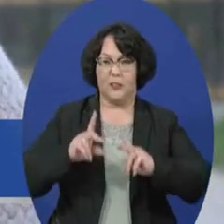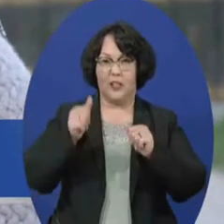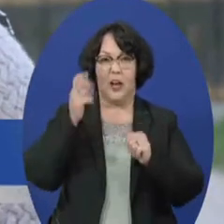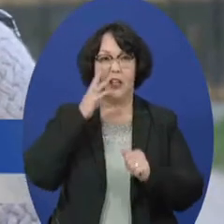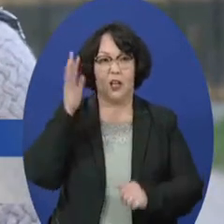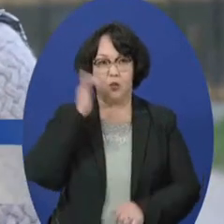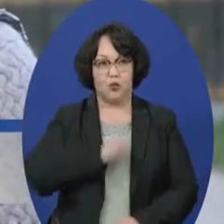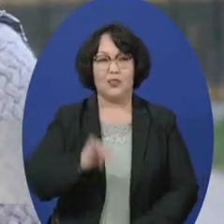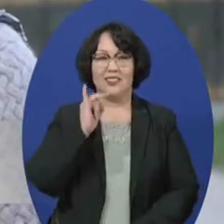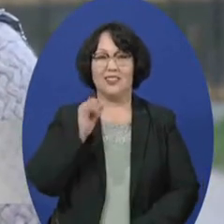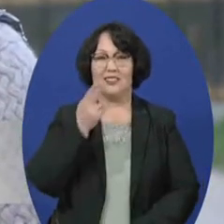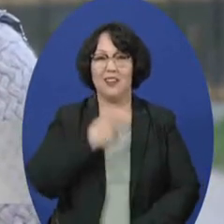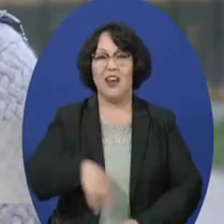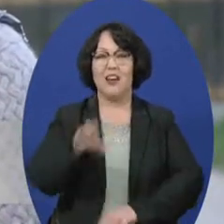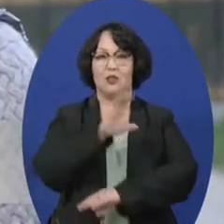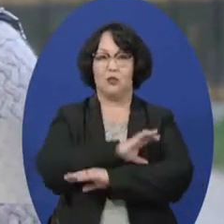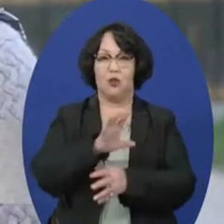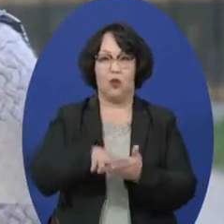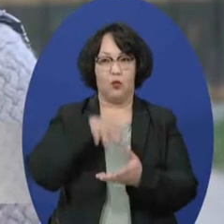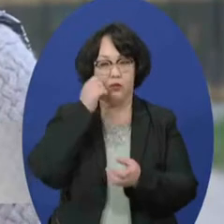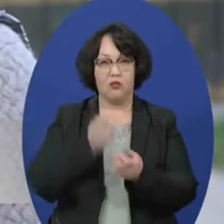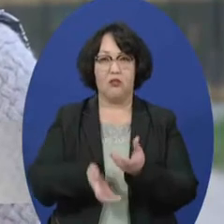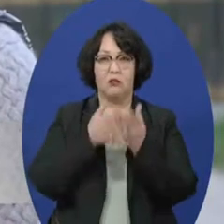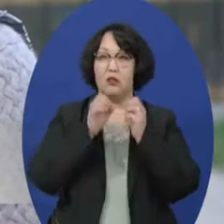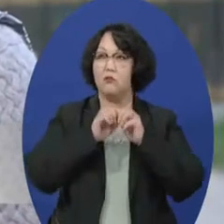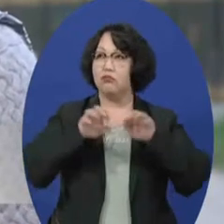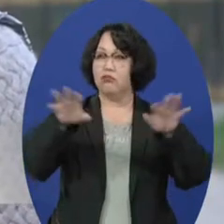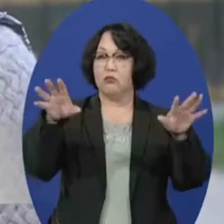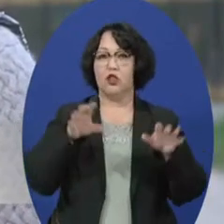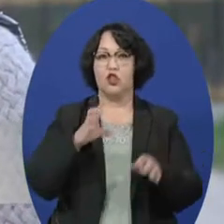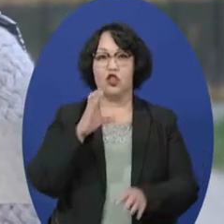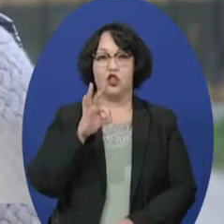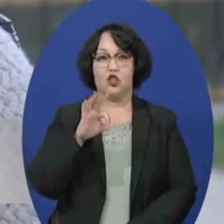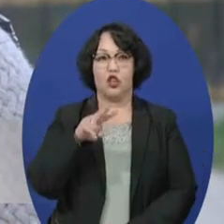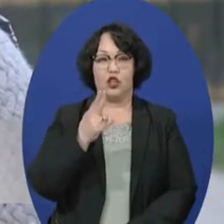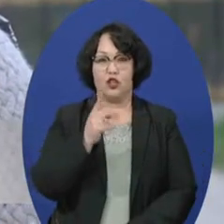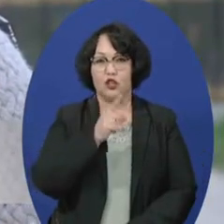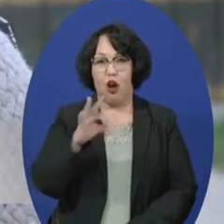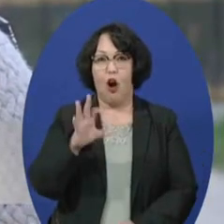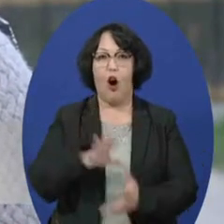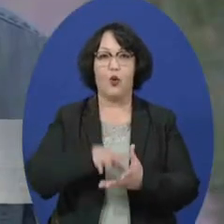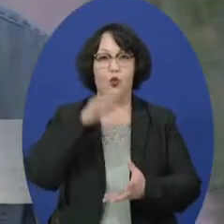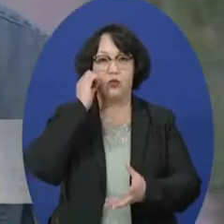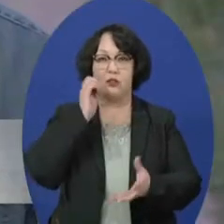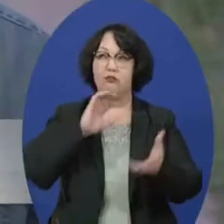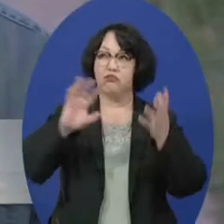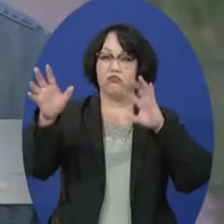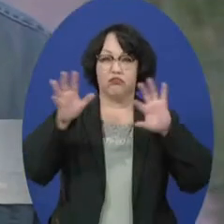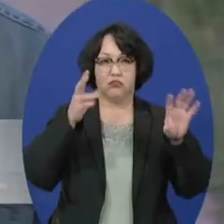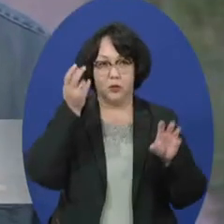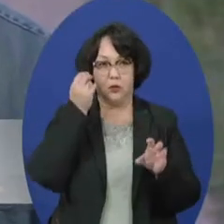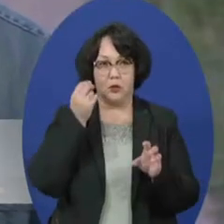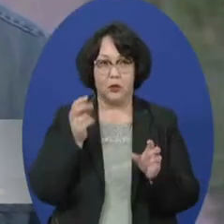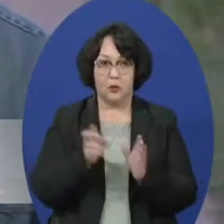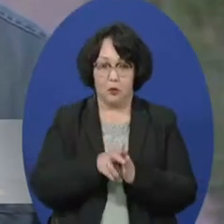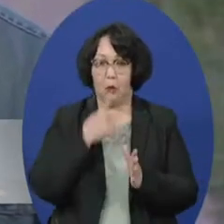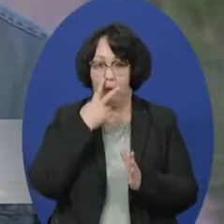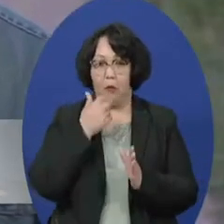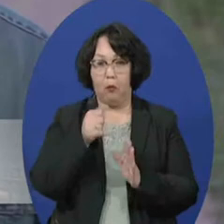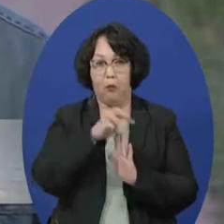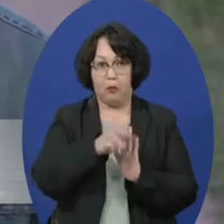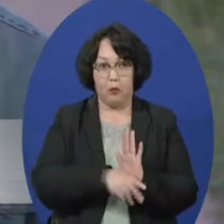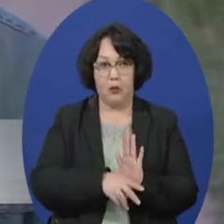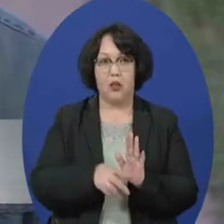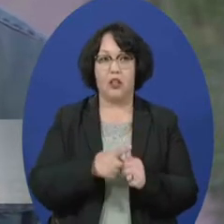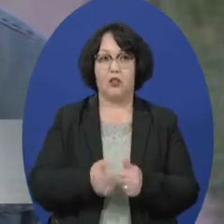зургуулуудад оюутан залуусыг мань их дэмжиж гадаад солилцооны оюутнаар их явуулъя гэсэн шийдрүүд их байсан. Нэр дэвшигчийн мөрийн хөтөлбөр дээр нь